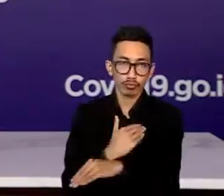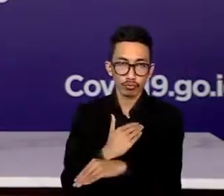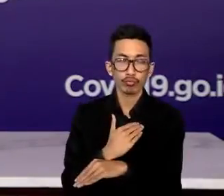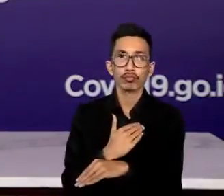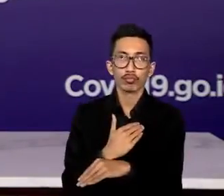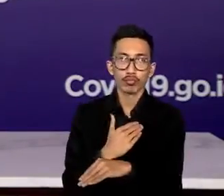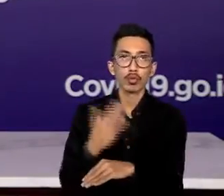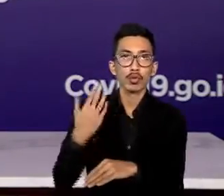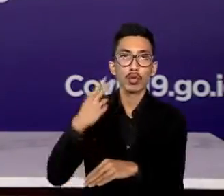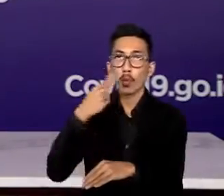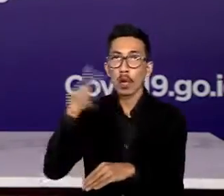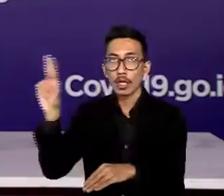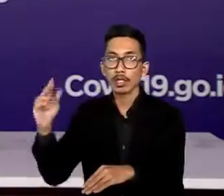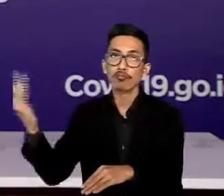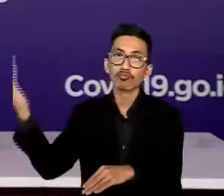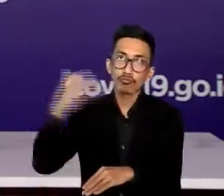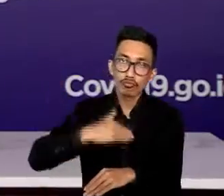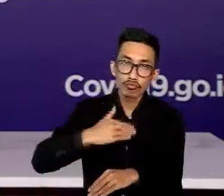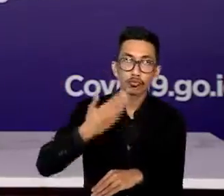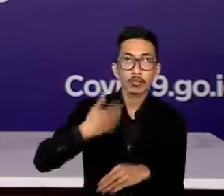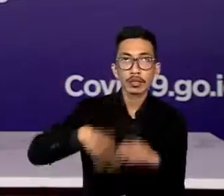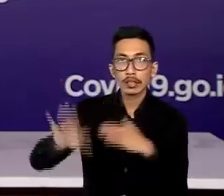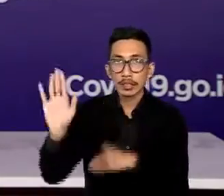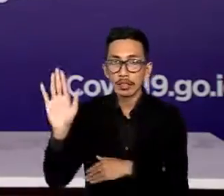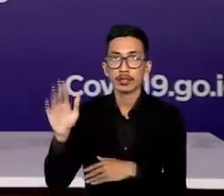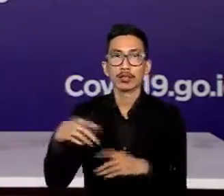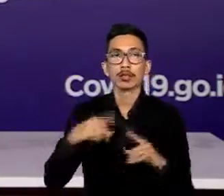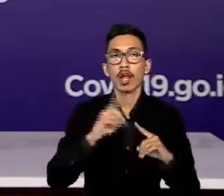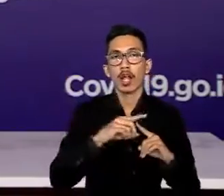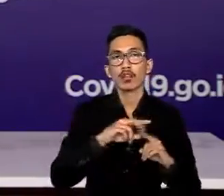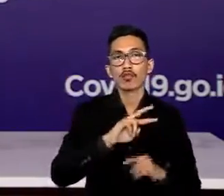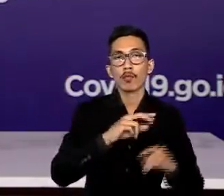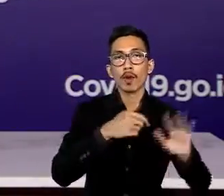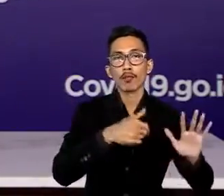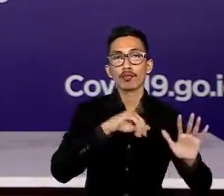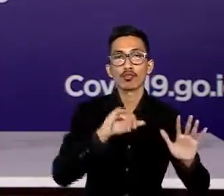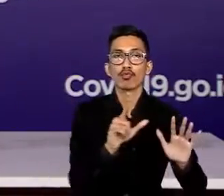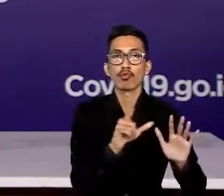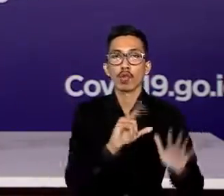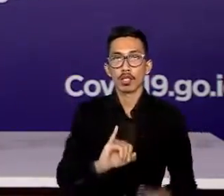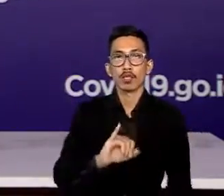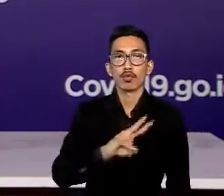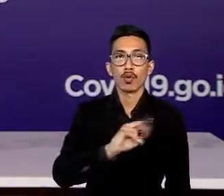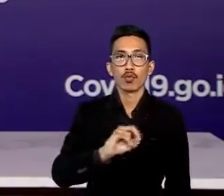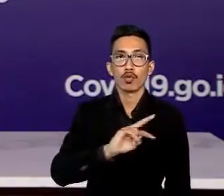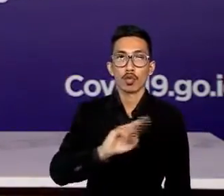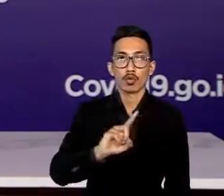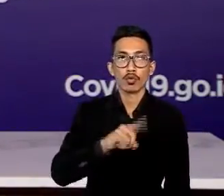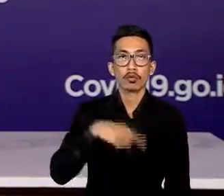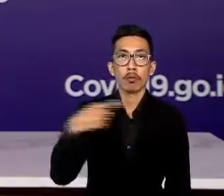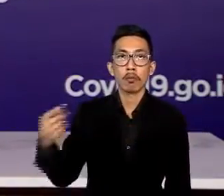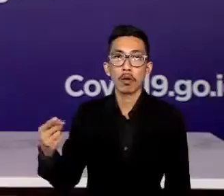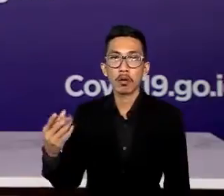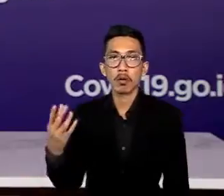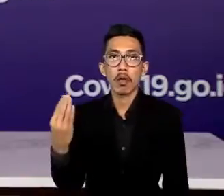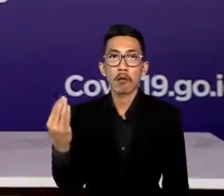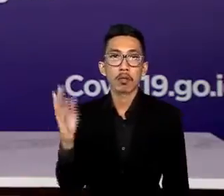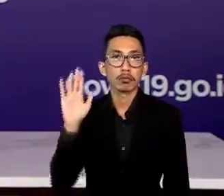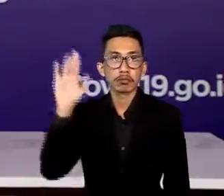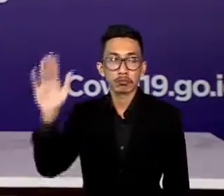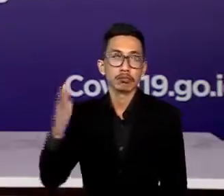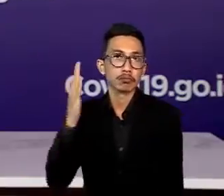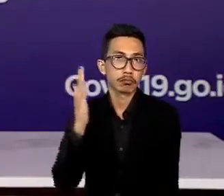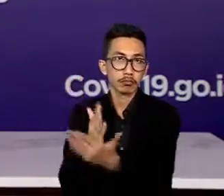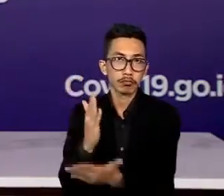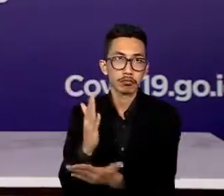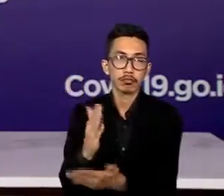yang berlaku efektif tanggal 26 Juli 2012 1 sampai dengan waktu yang ditentukan kemudian